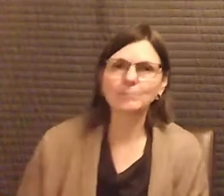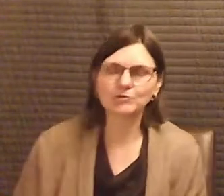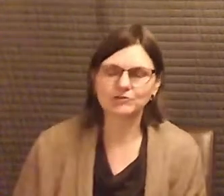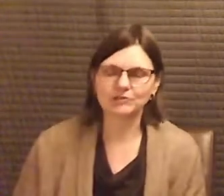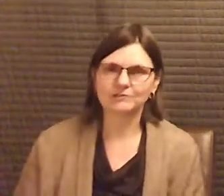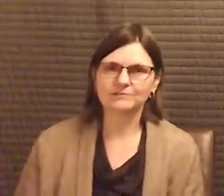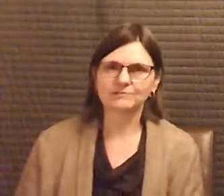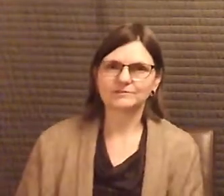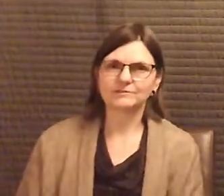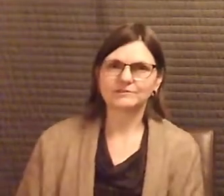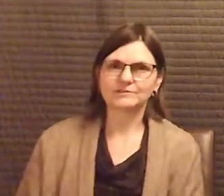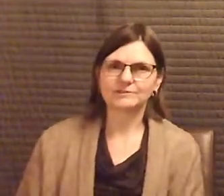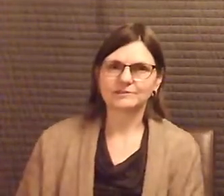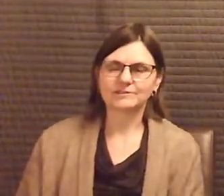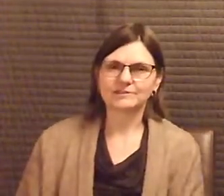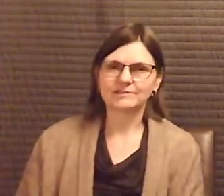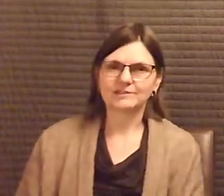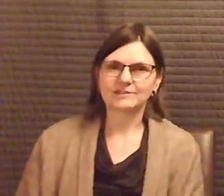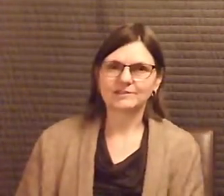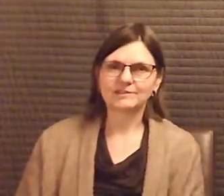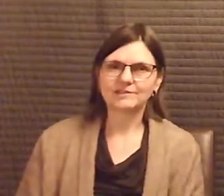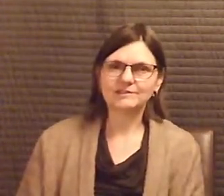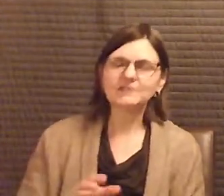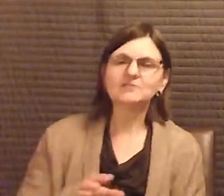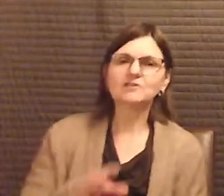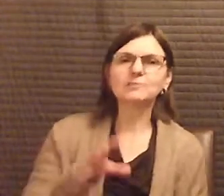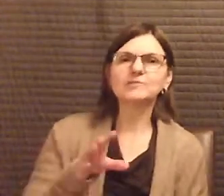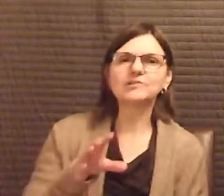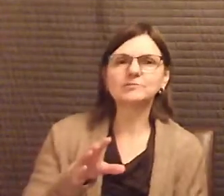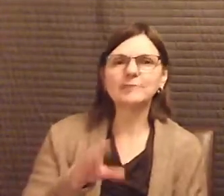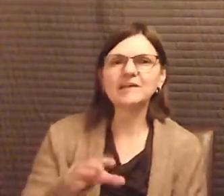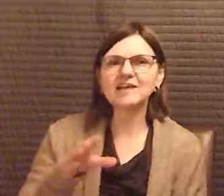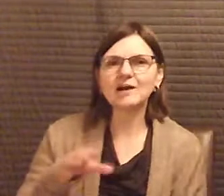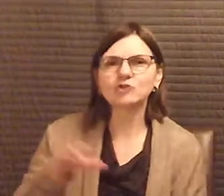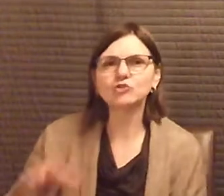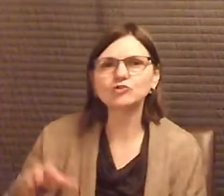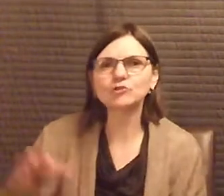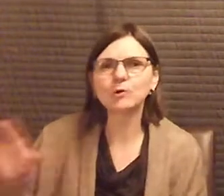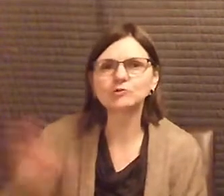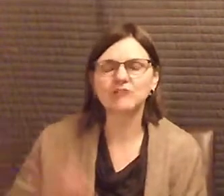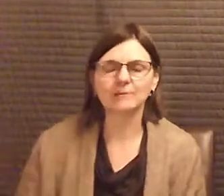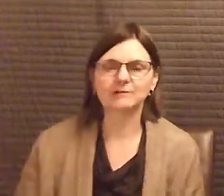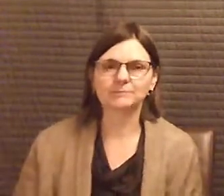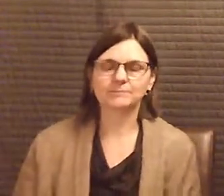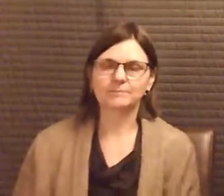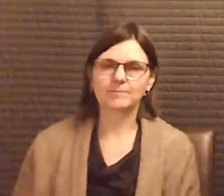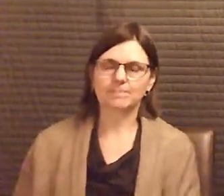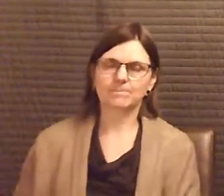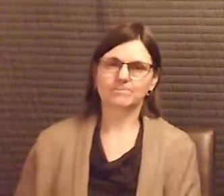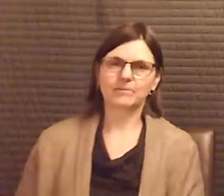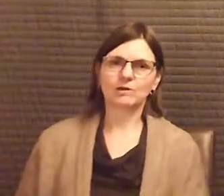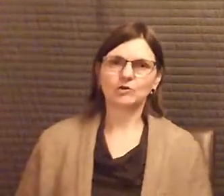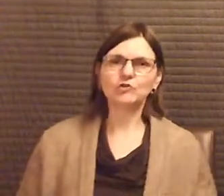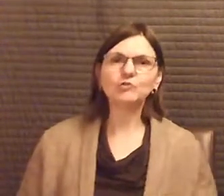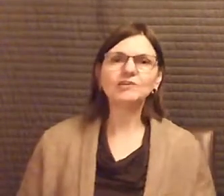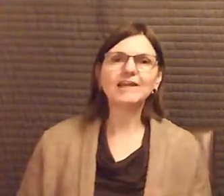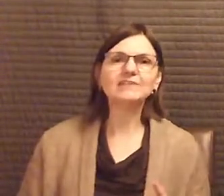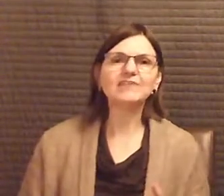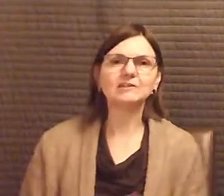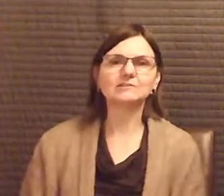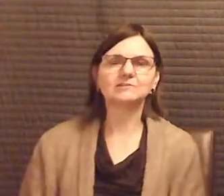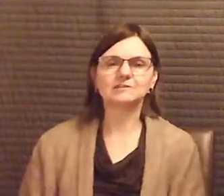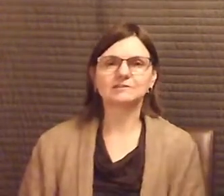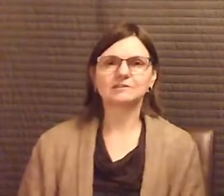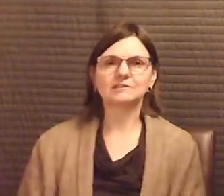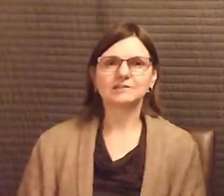apostelen specials en de messenger dat is dus wissen speciaal gezonde boodschap zijn droom zonder naden